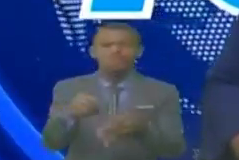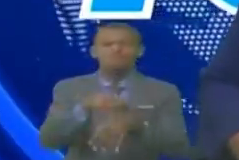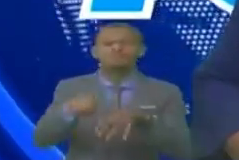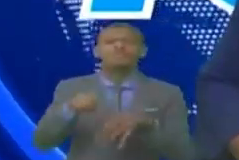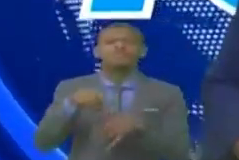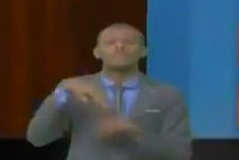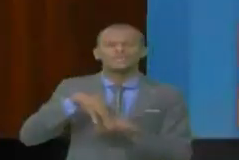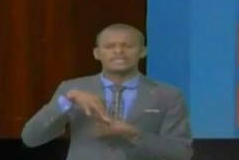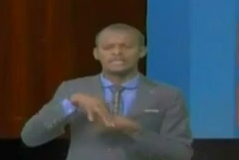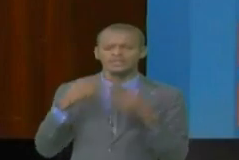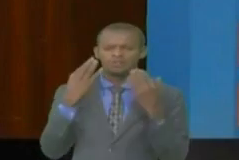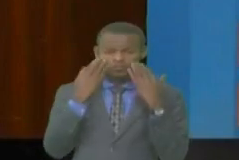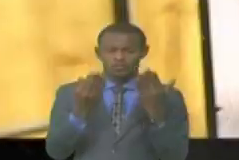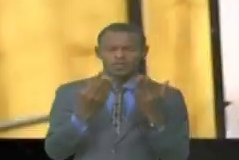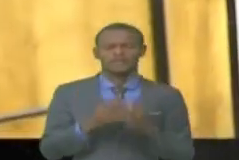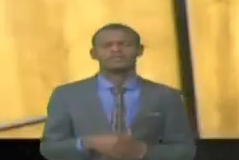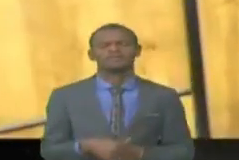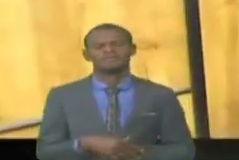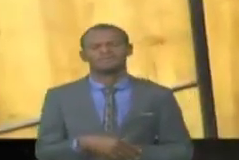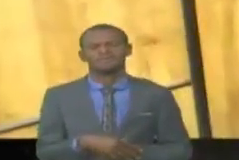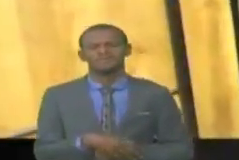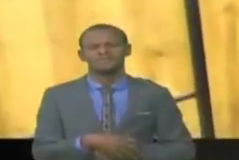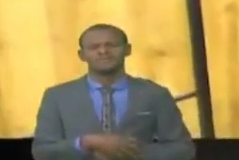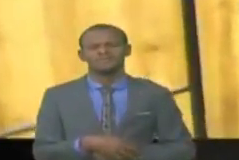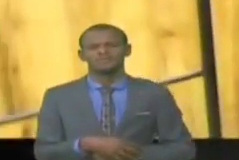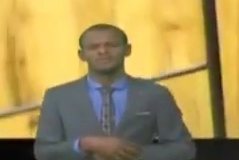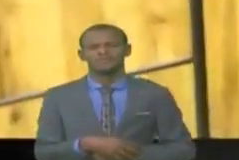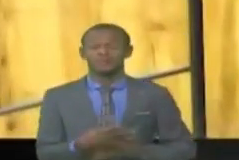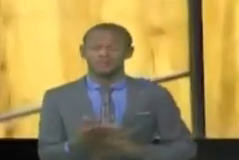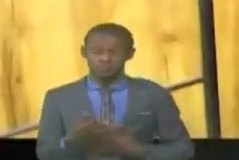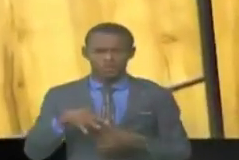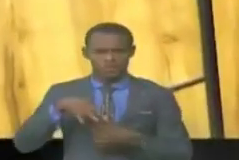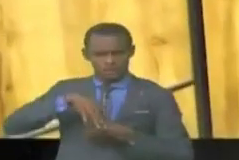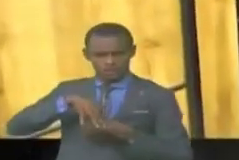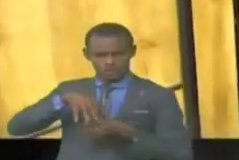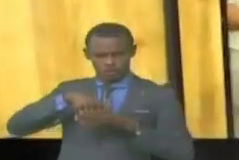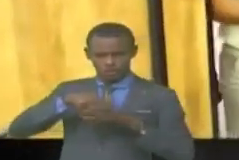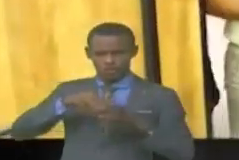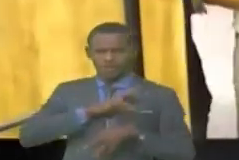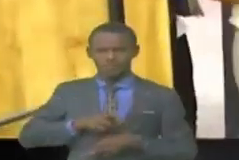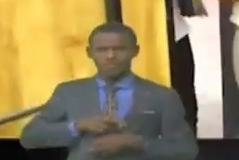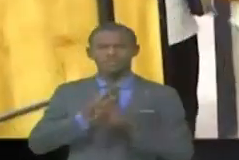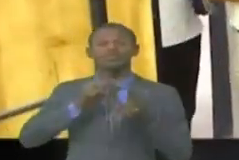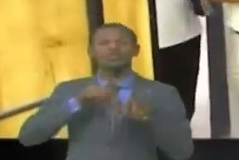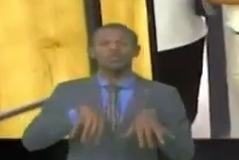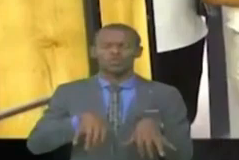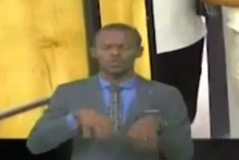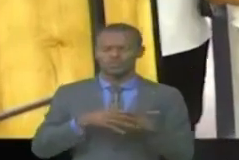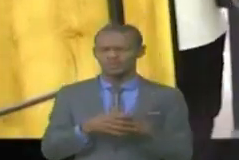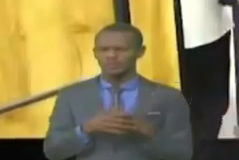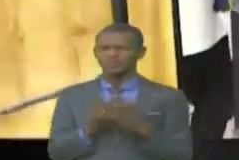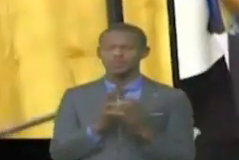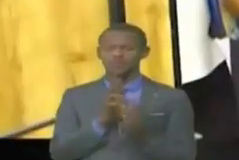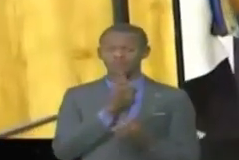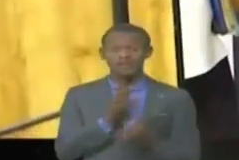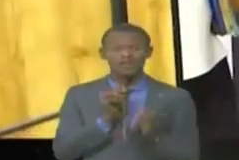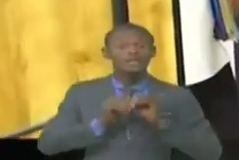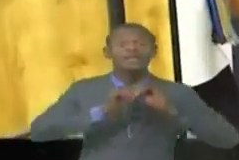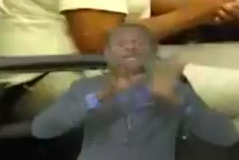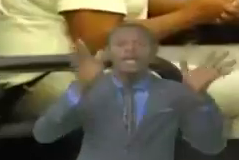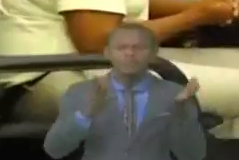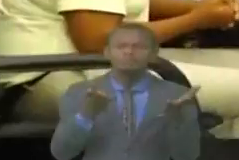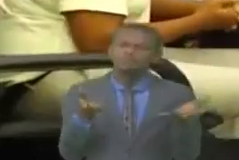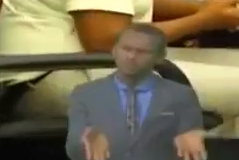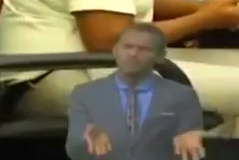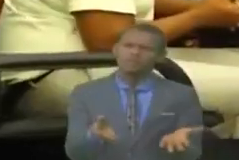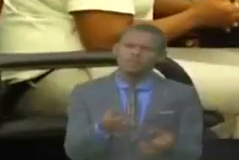reportage. Les élections en République démocratique du Congo, une réalité qui contredit les mauvaises langues les plus pessimistes.